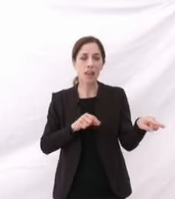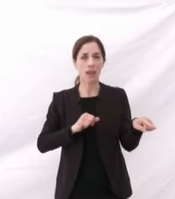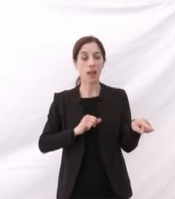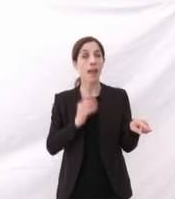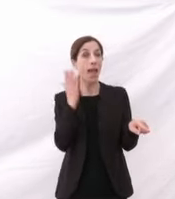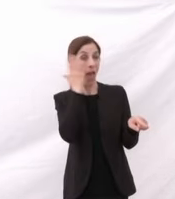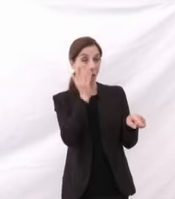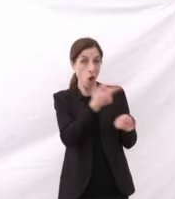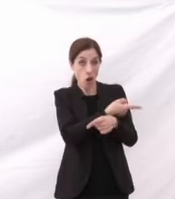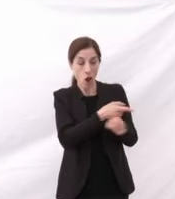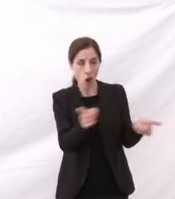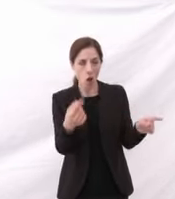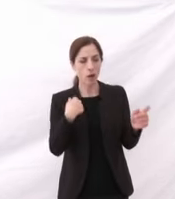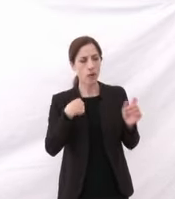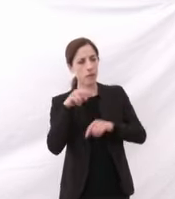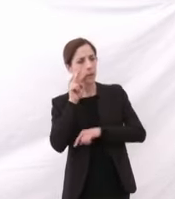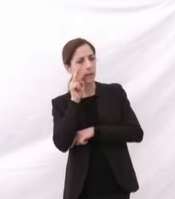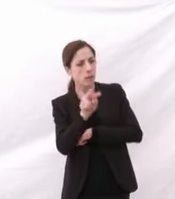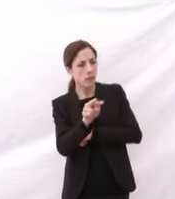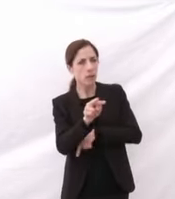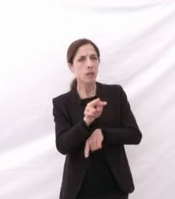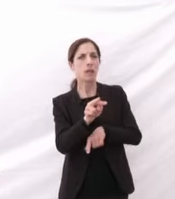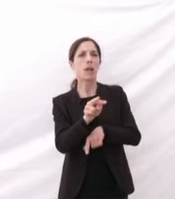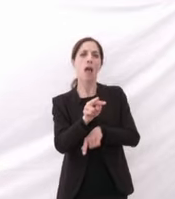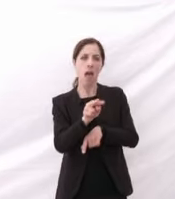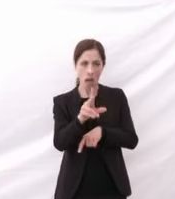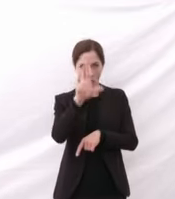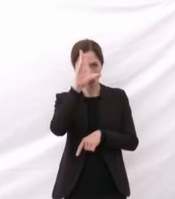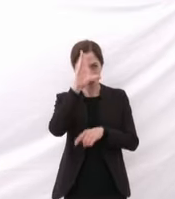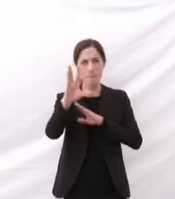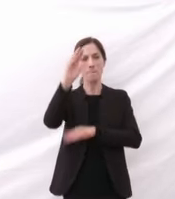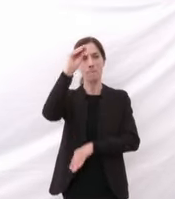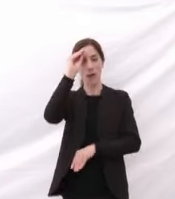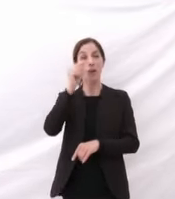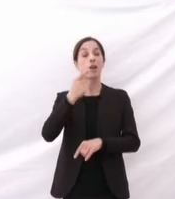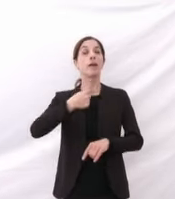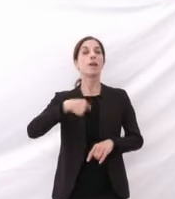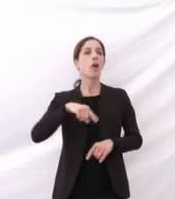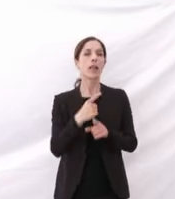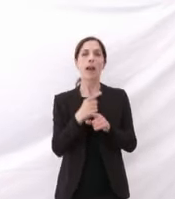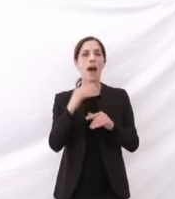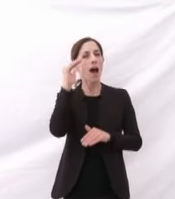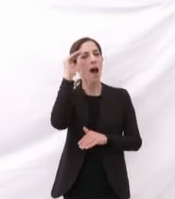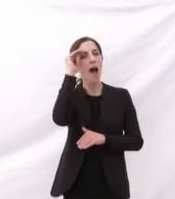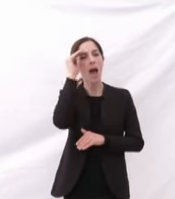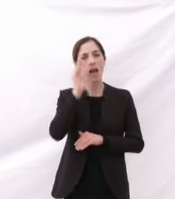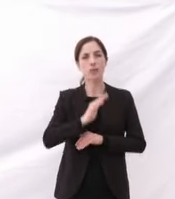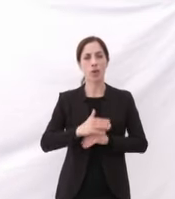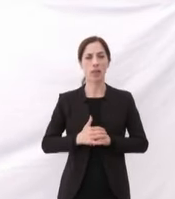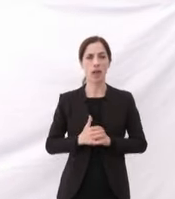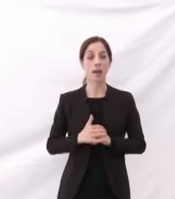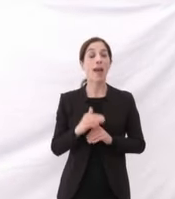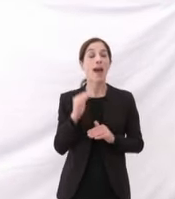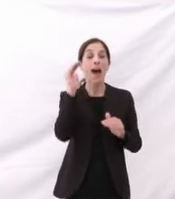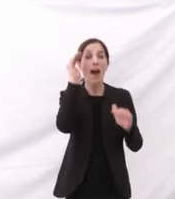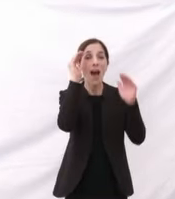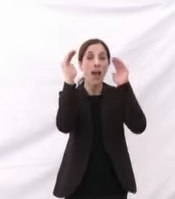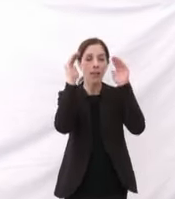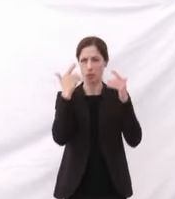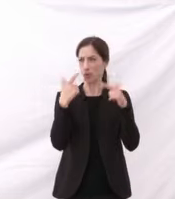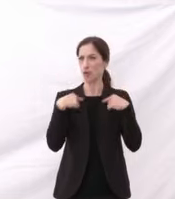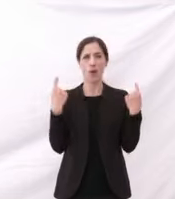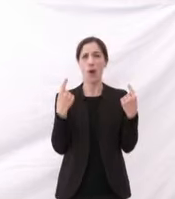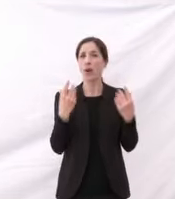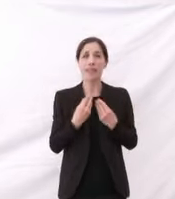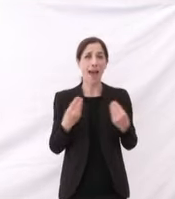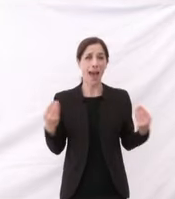loro errori. Io ascoltandoli, siamo in tanti perché in tutte queste scuole